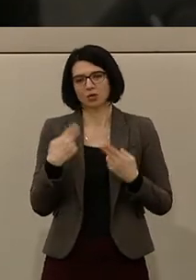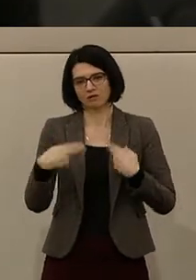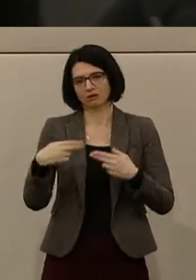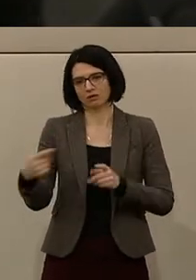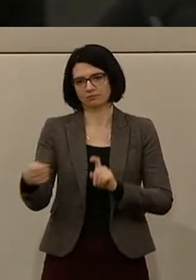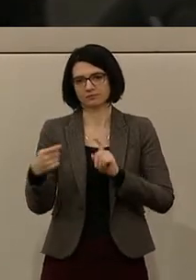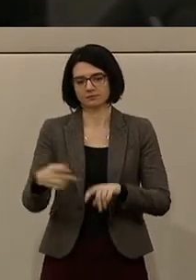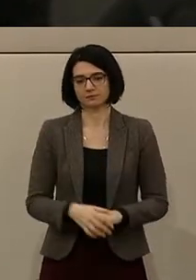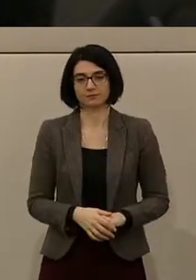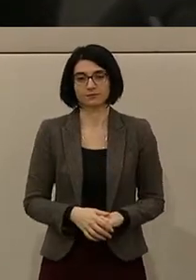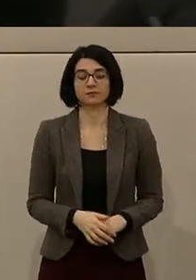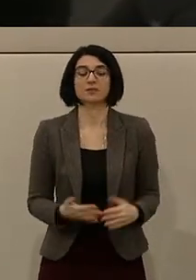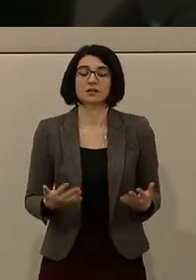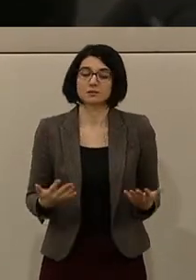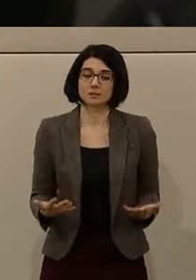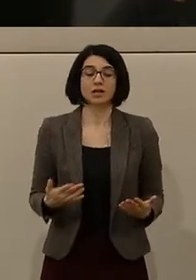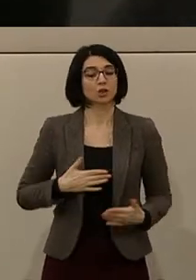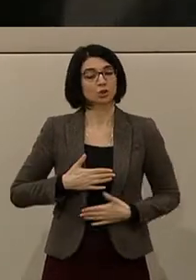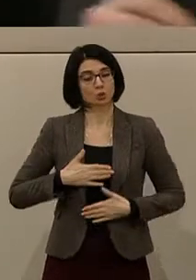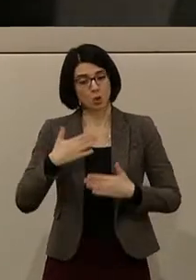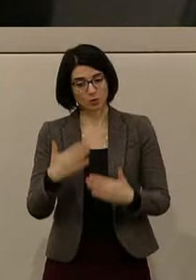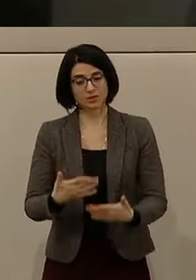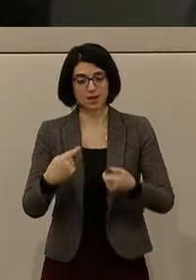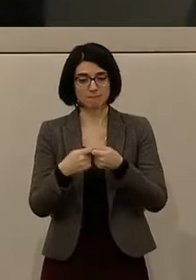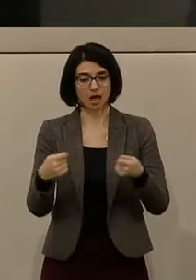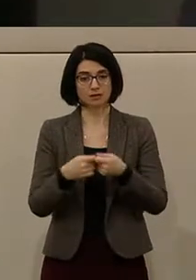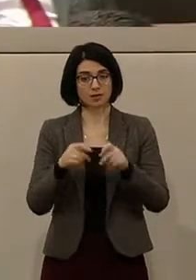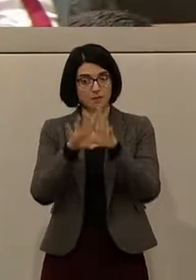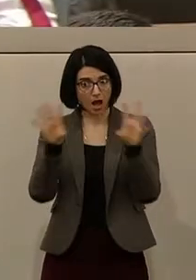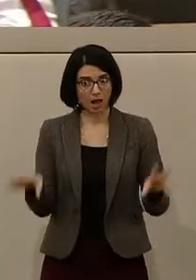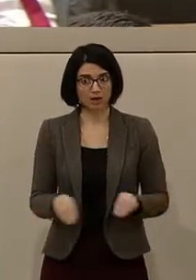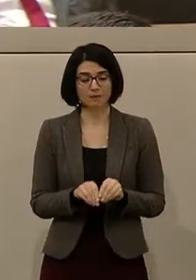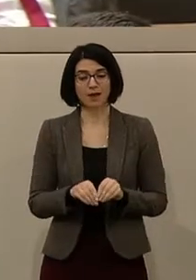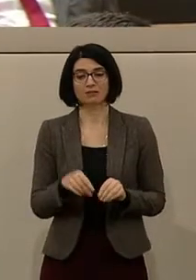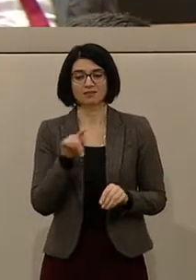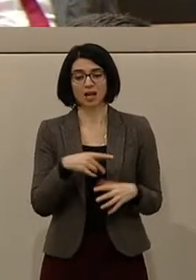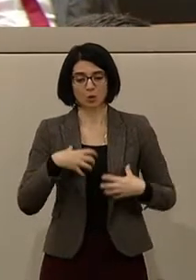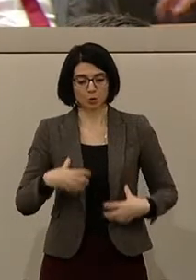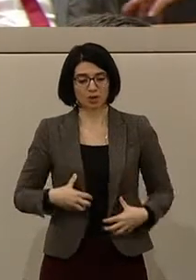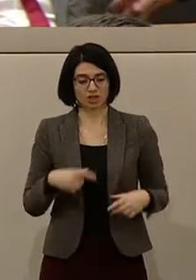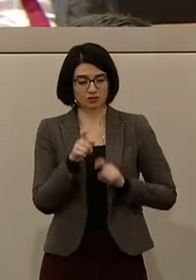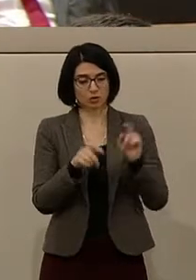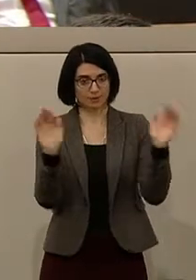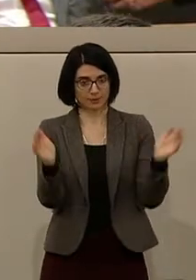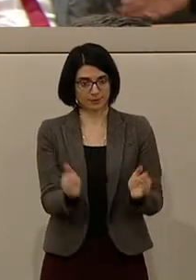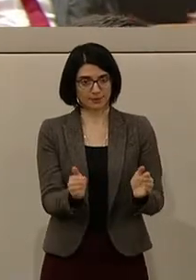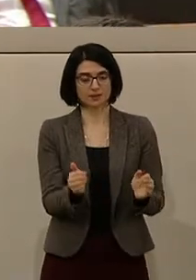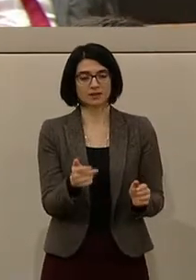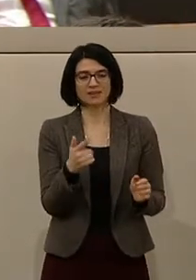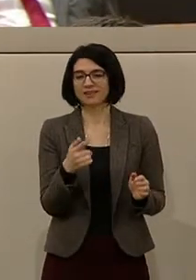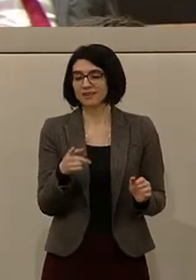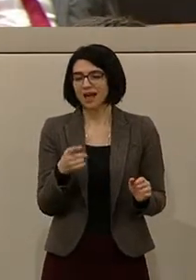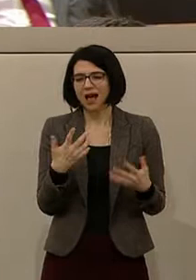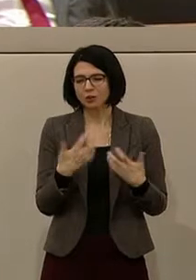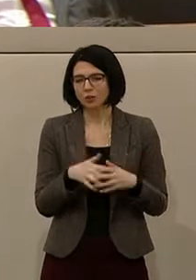bedürfen. Ändert aber nichts daran, dass die Maßnahme grundsätzlich die Absenkung der Körperschaftssteuer genau den Effekt hätte, nämlich